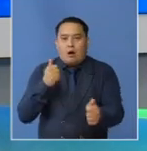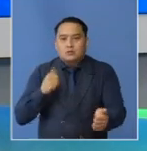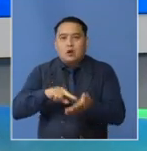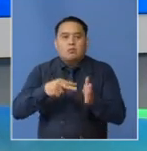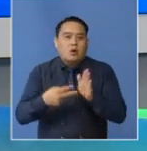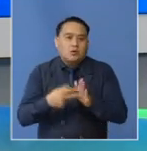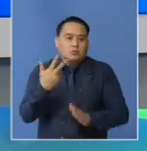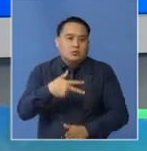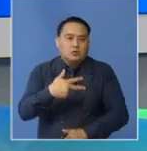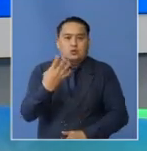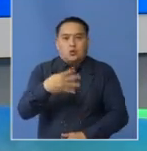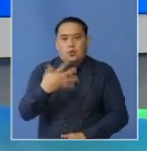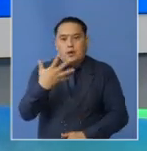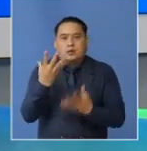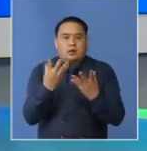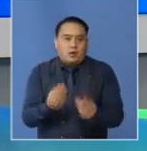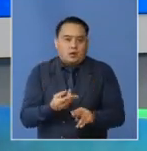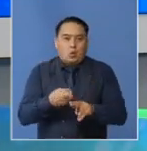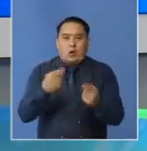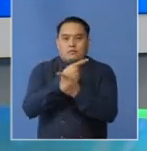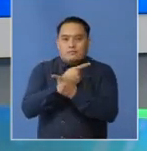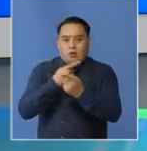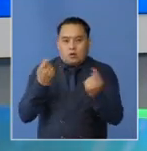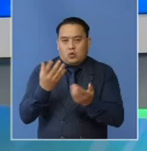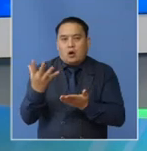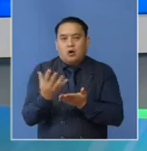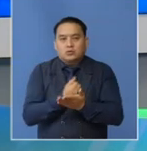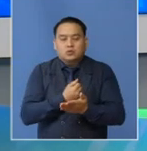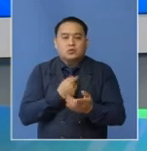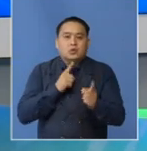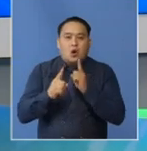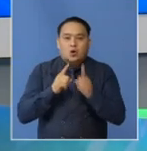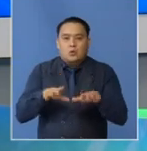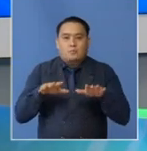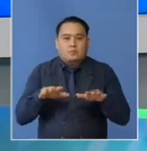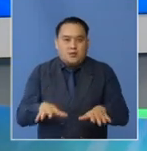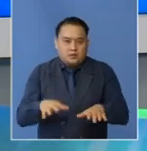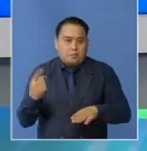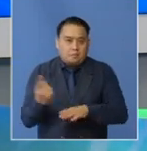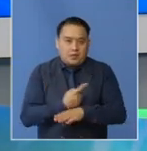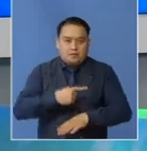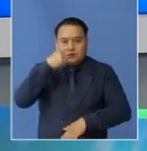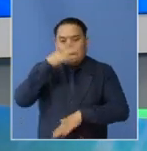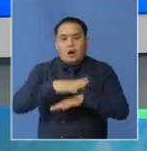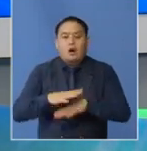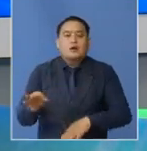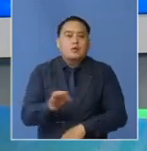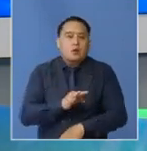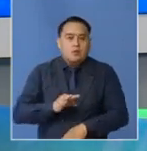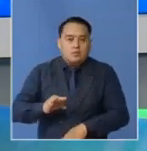плана 30-45 дней. Такую информацию обнародовали в ходе завещания под председательством первого заместителя